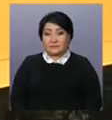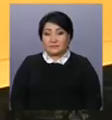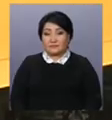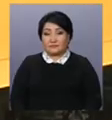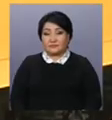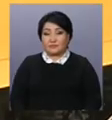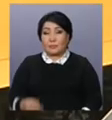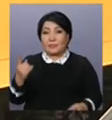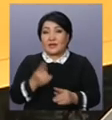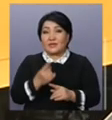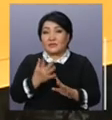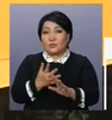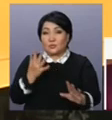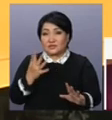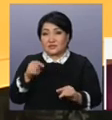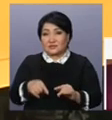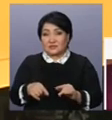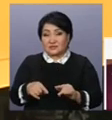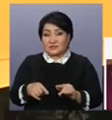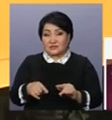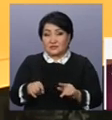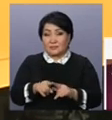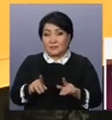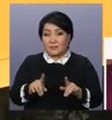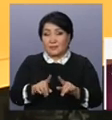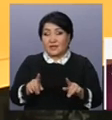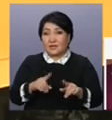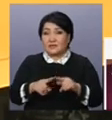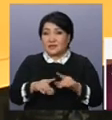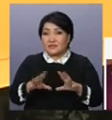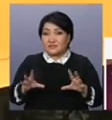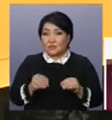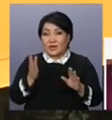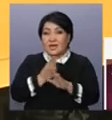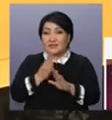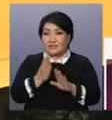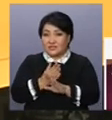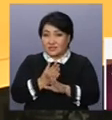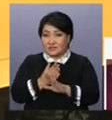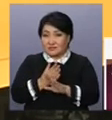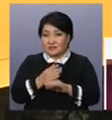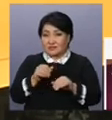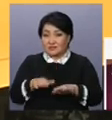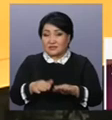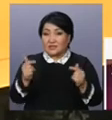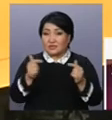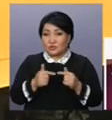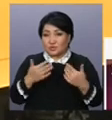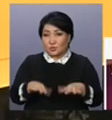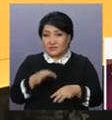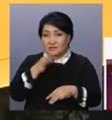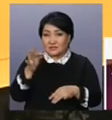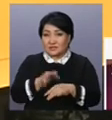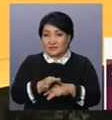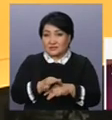В первую очередь, здесь не экономическая целесообразность, больше, скорее всего, экологическая. Вот то, что уже сказали,